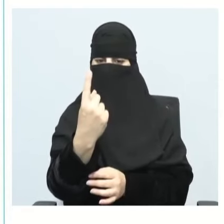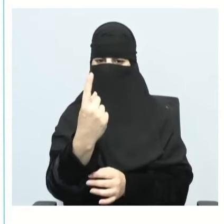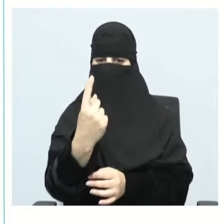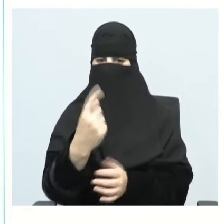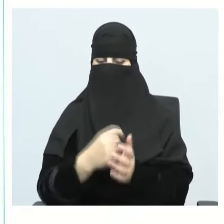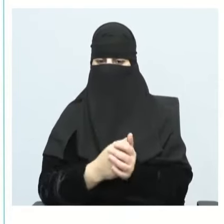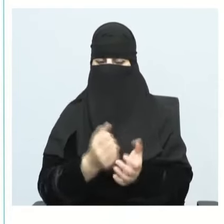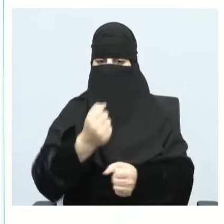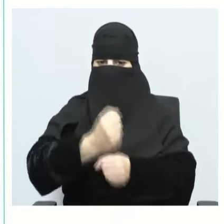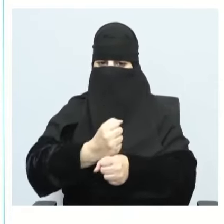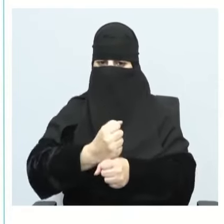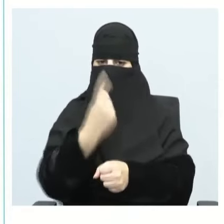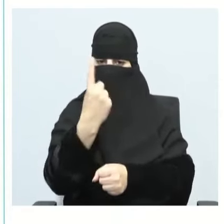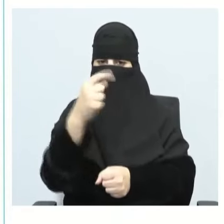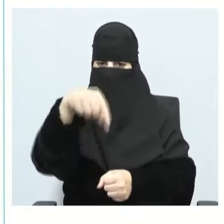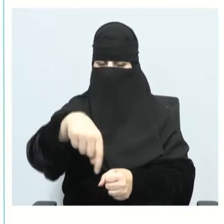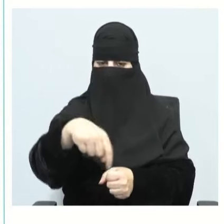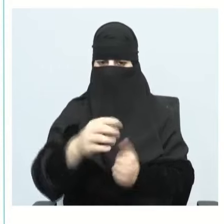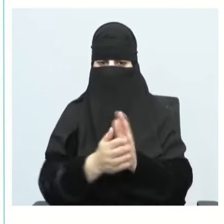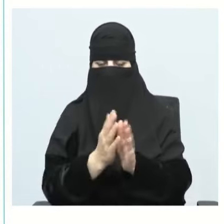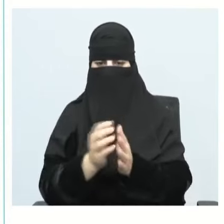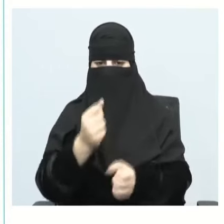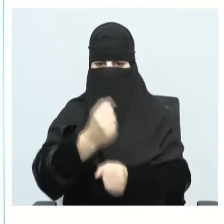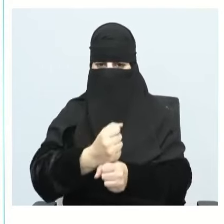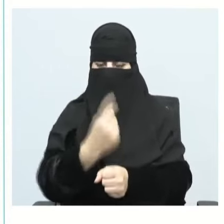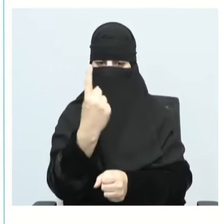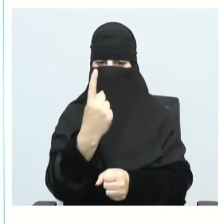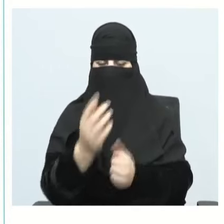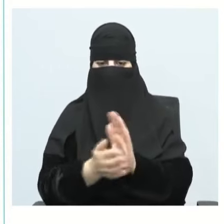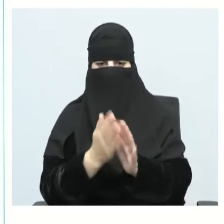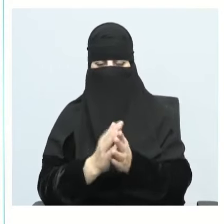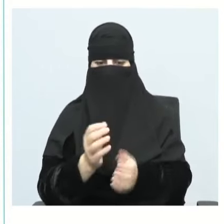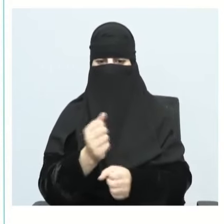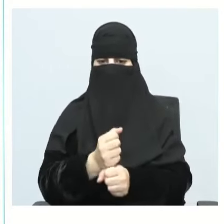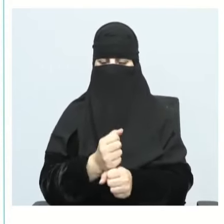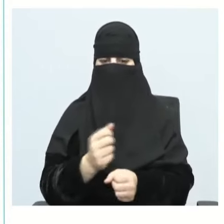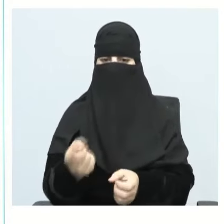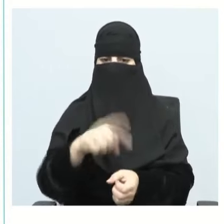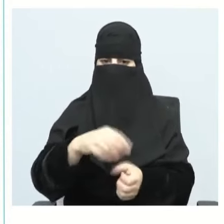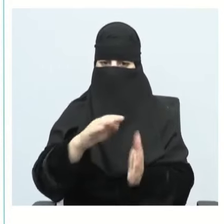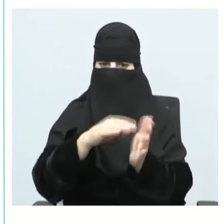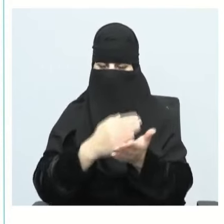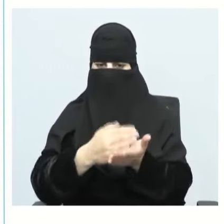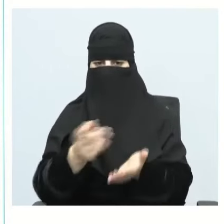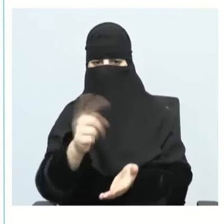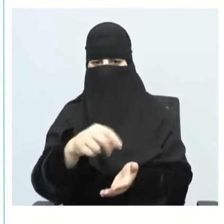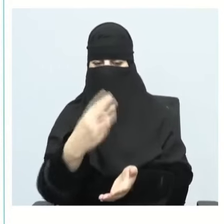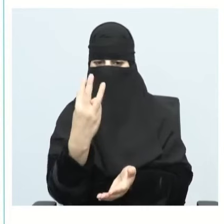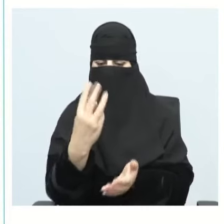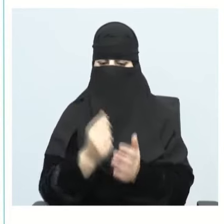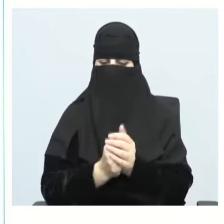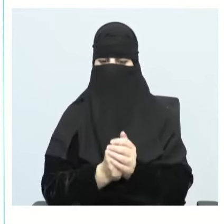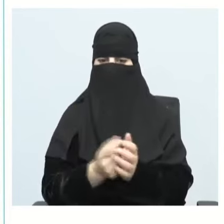اثبت الواحد لما خلص تثبيت الواحد خلصت الارقام اكمل اللي بعده فهن يصير ثلاثه